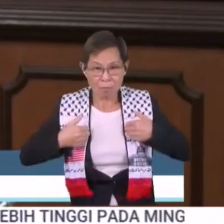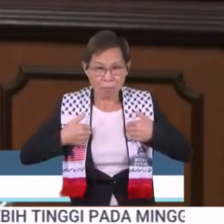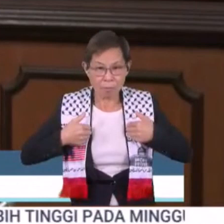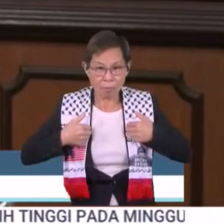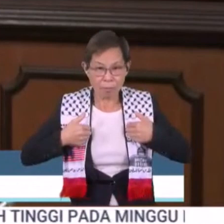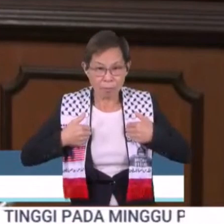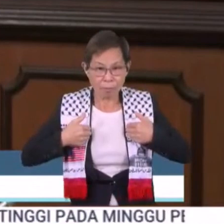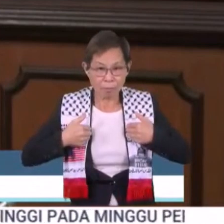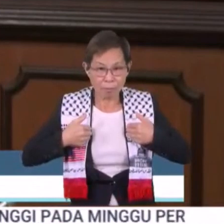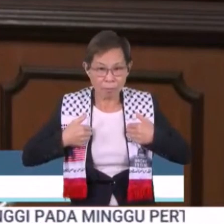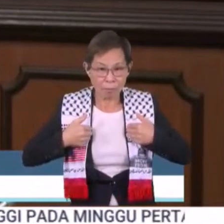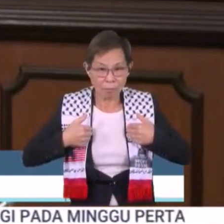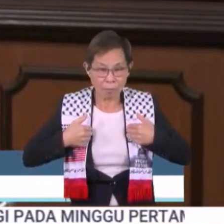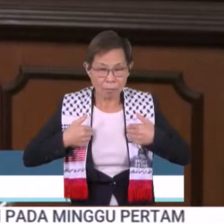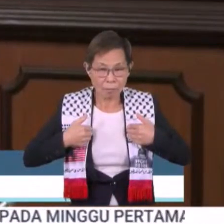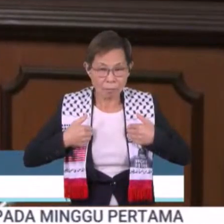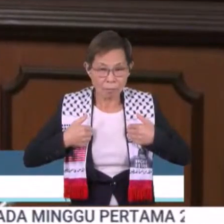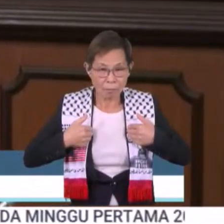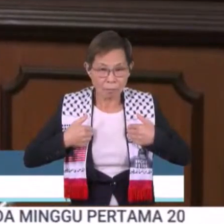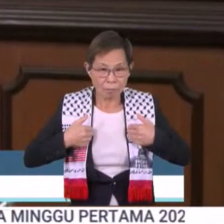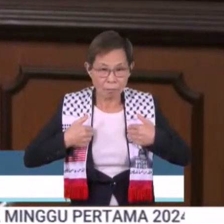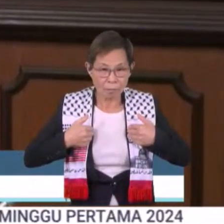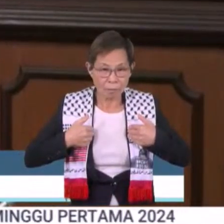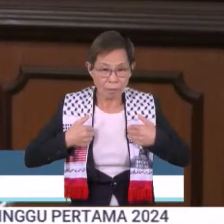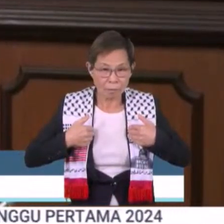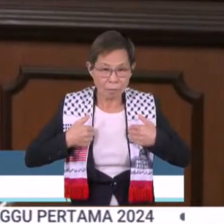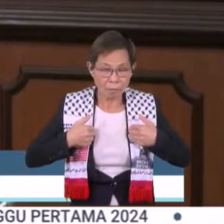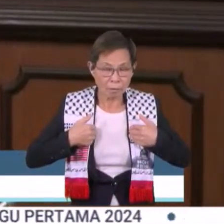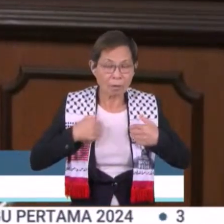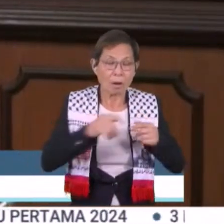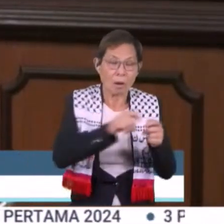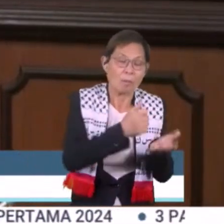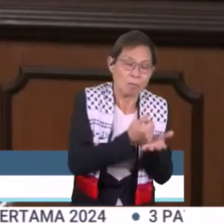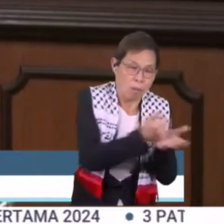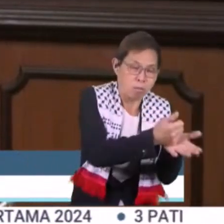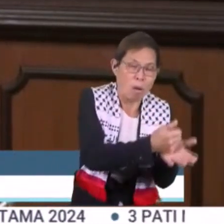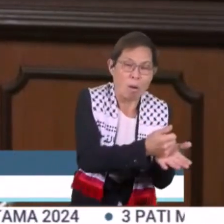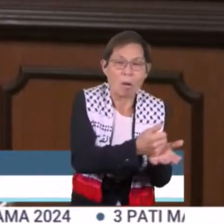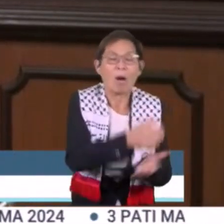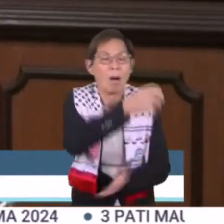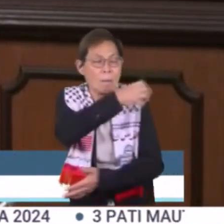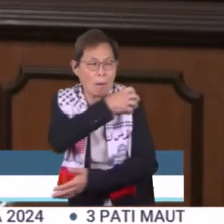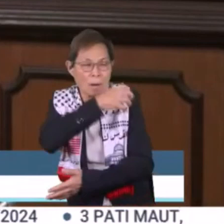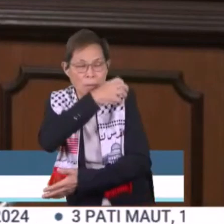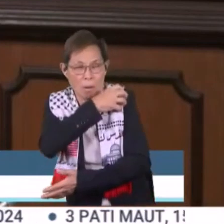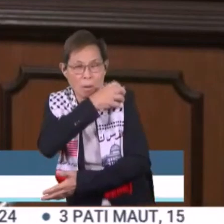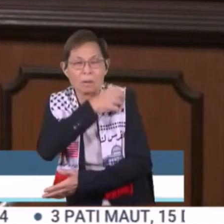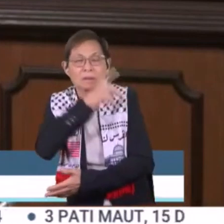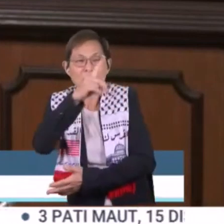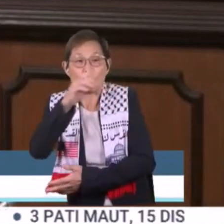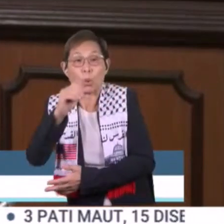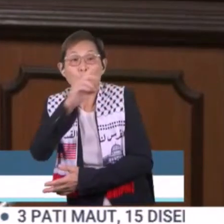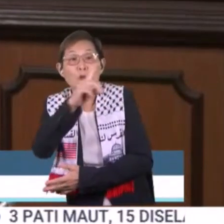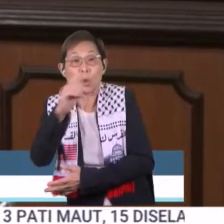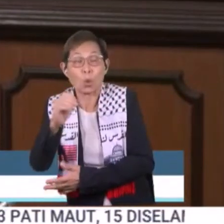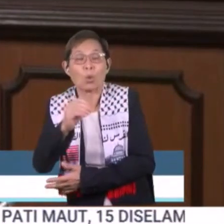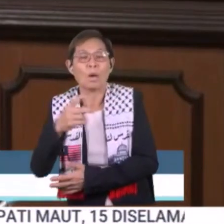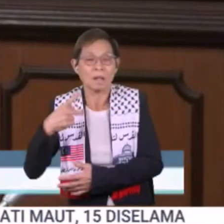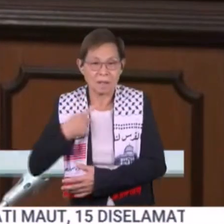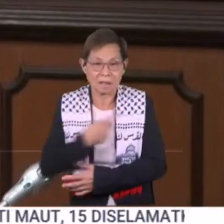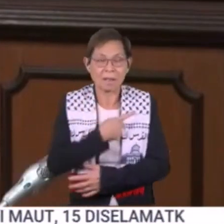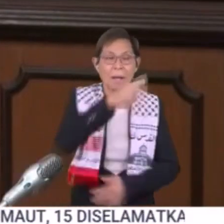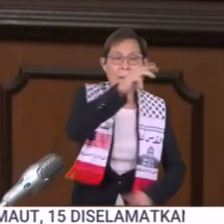memberikan keadilanlah pasalkan doodo jaga Diah masing-masing pegawai-pegawai dan sebagainya jadi kita sebenarnya